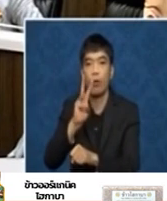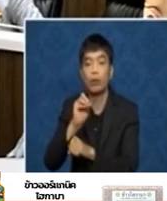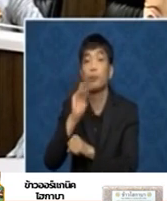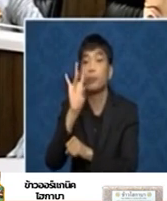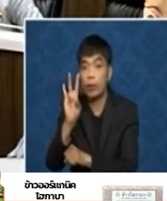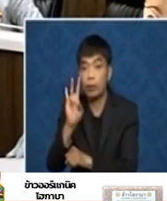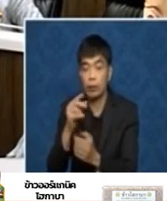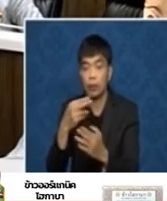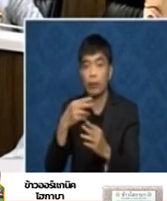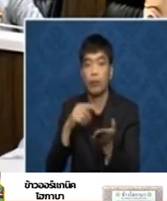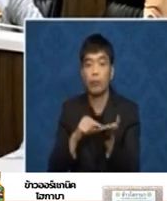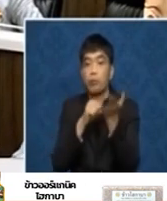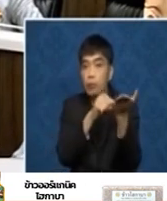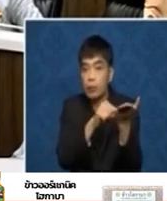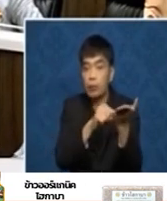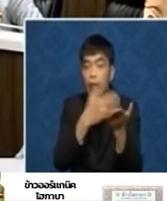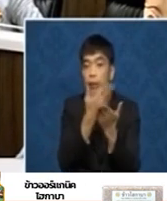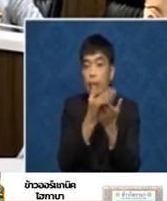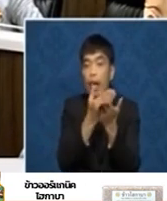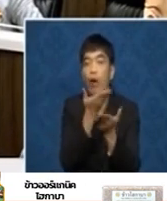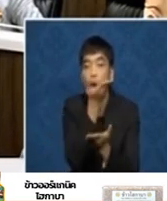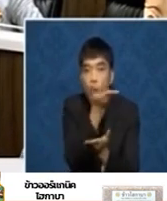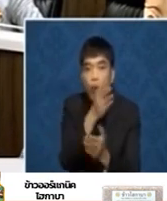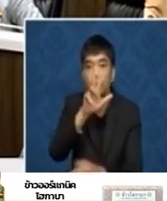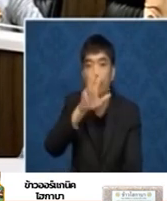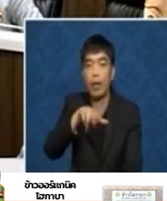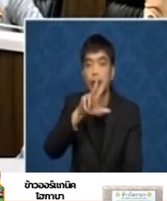เอาไว้ 3,000 กว่าล้านบาทครับท่านประธาน